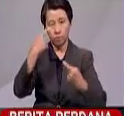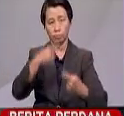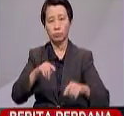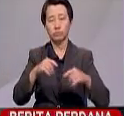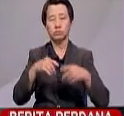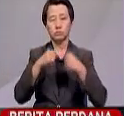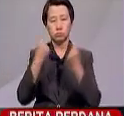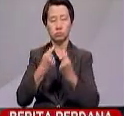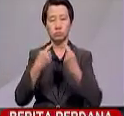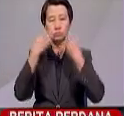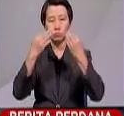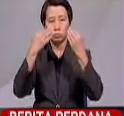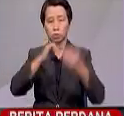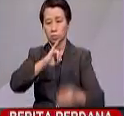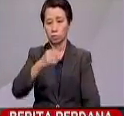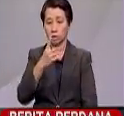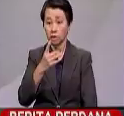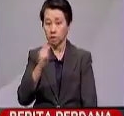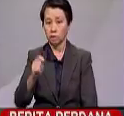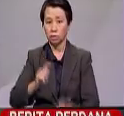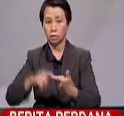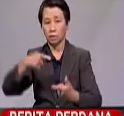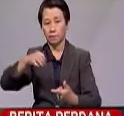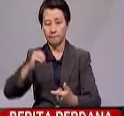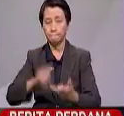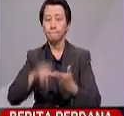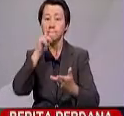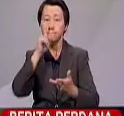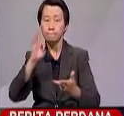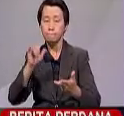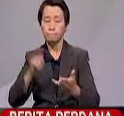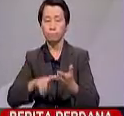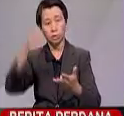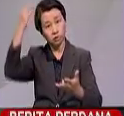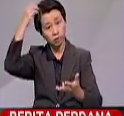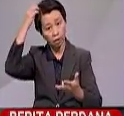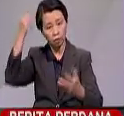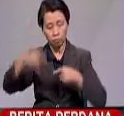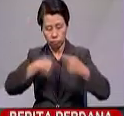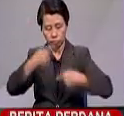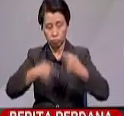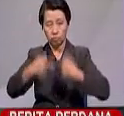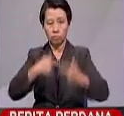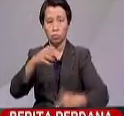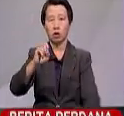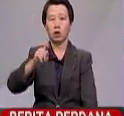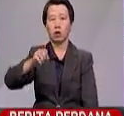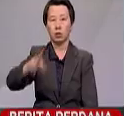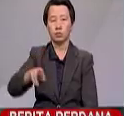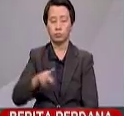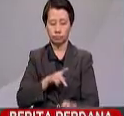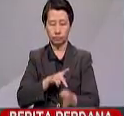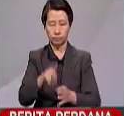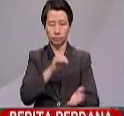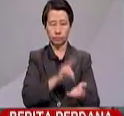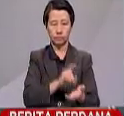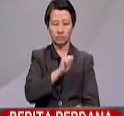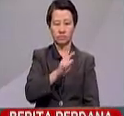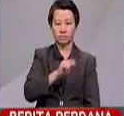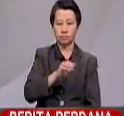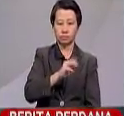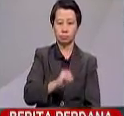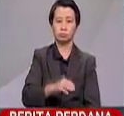ternama seperti JDT, Pahang FA, Kedah FA dan Selangor dalam saingan Liga Super. Profesor Dr. Azizan ditemui pada